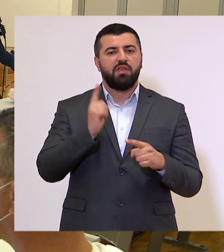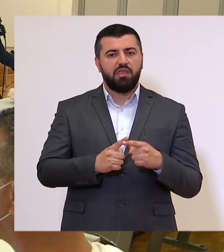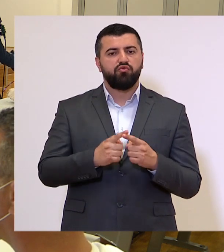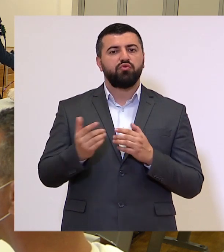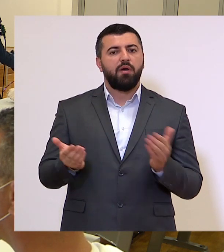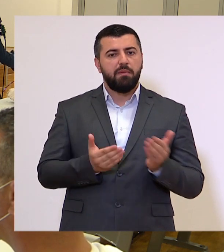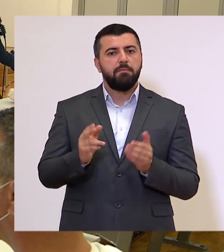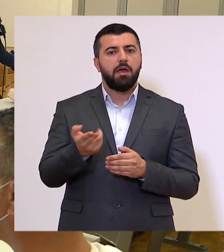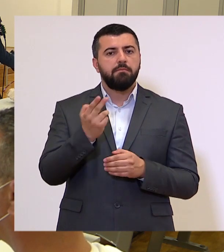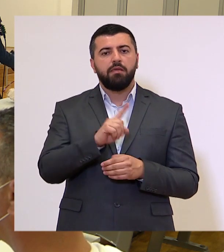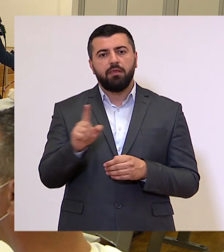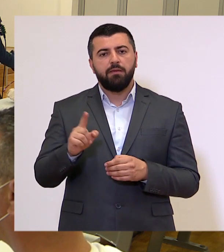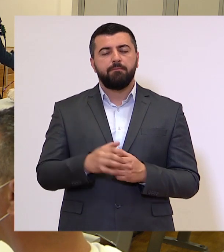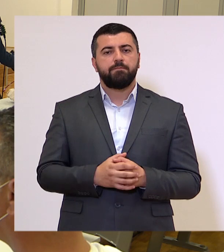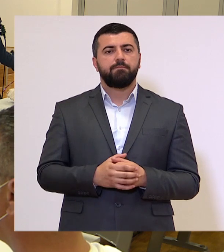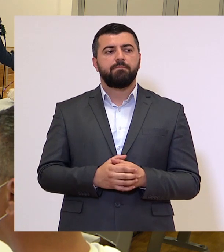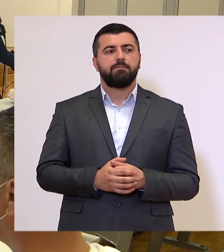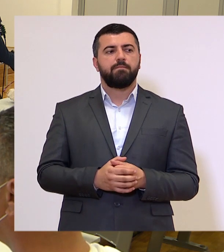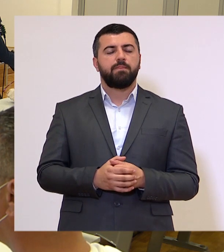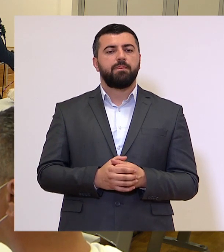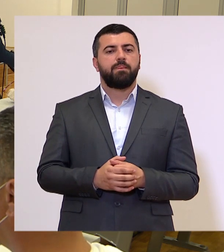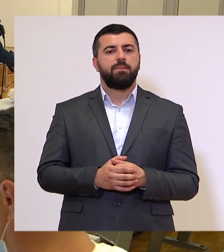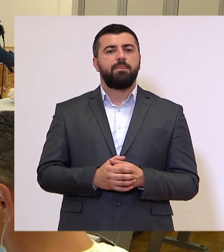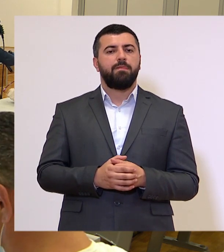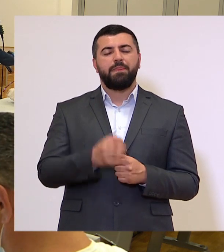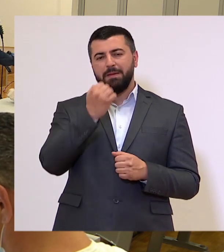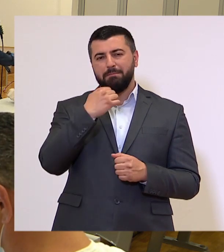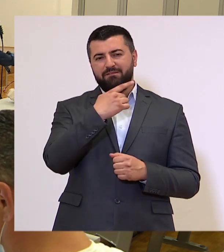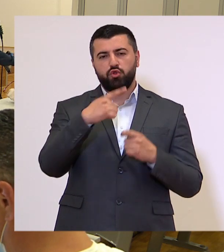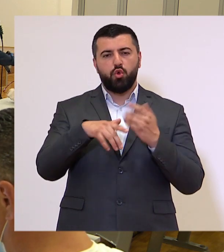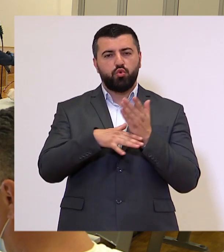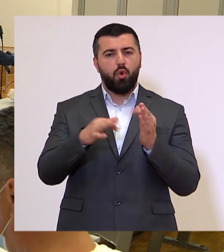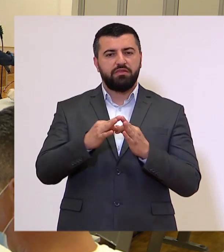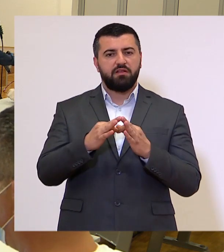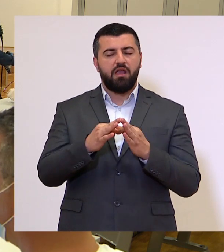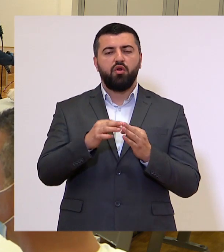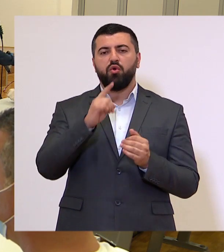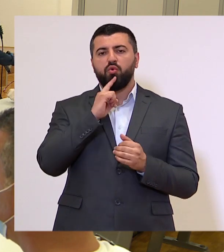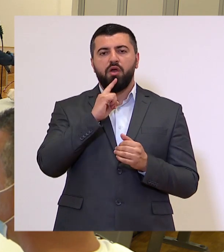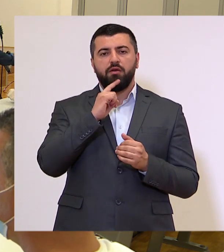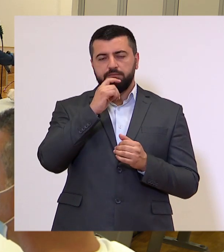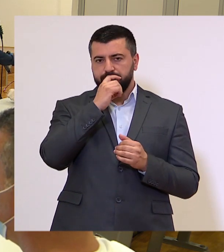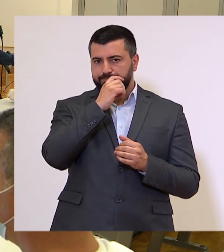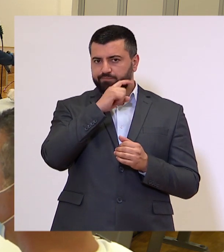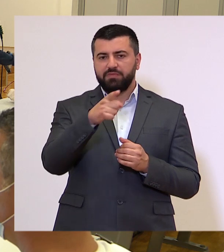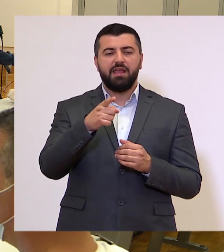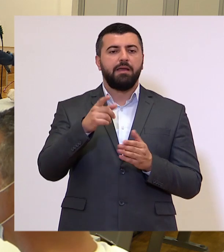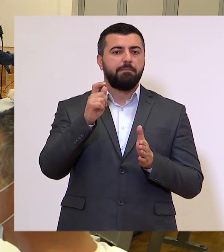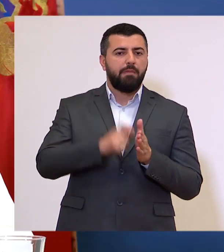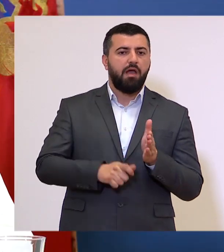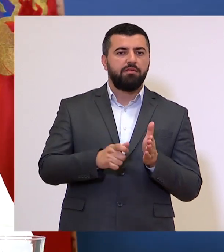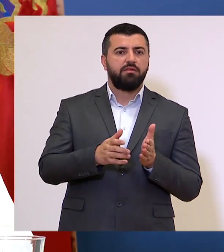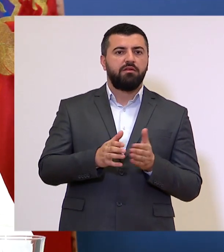kod beba čije su majke pozitivne? U privatnoj zdravstvenoj ustanovi Kodra, čija je i namjena